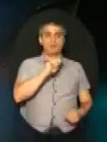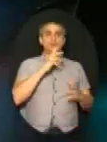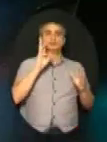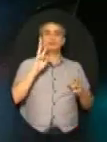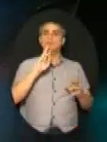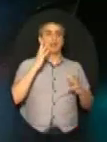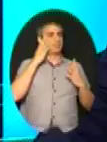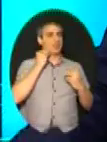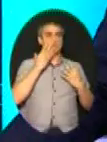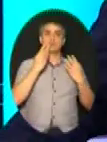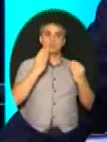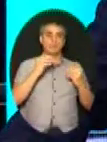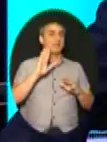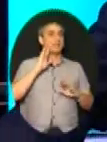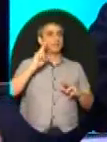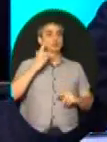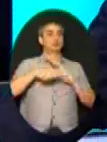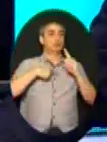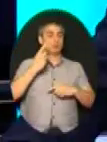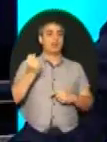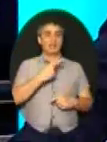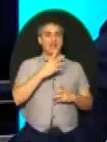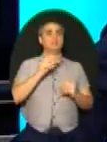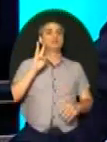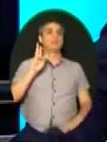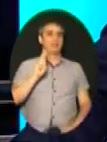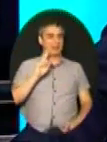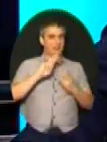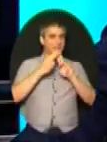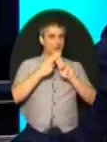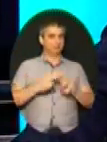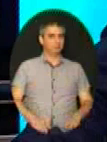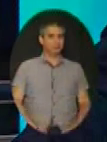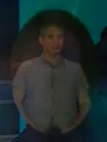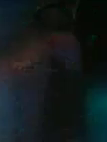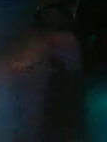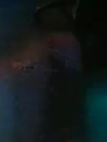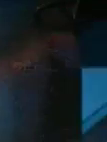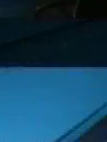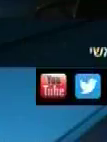ריקלין, היה לי תענוג. תודה רבה לכם. קריאה שלישית שבוע הבא, כרגיל, עם שלום קיטל. להתראות.